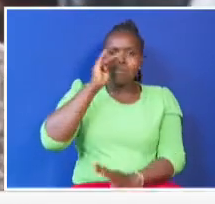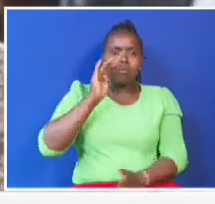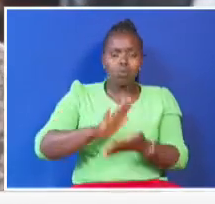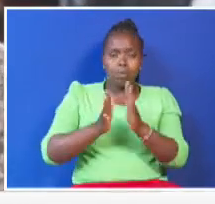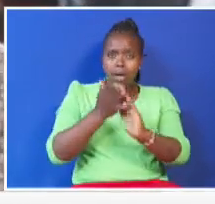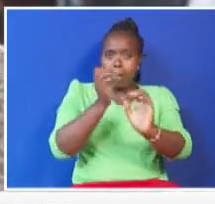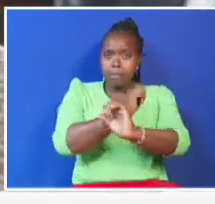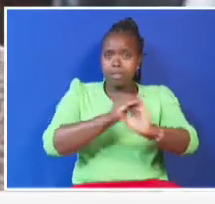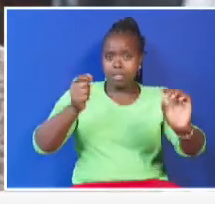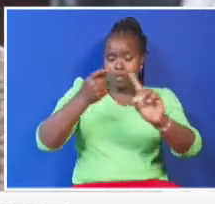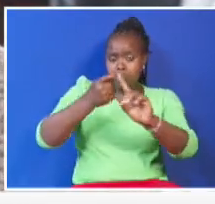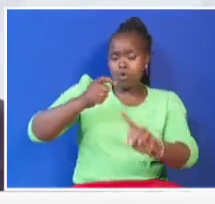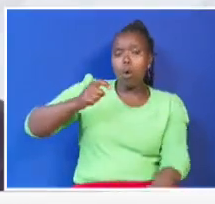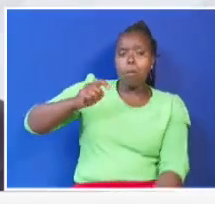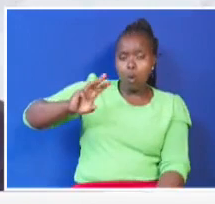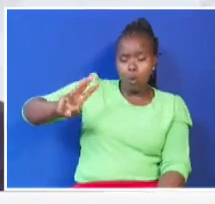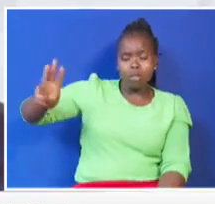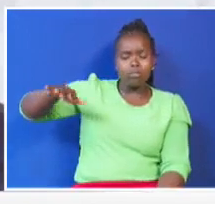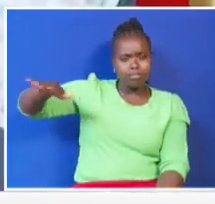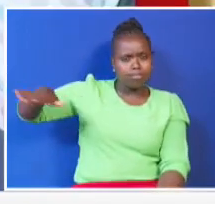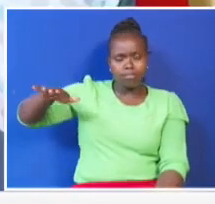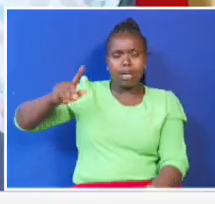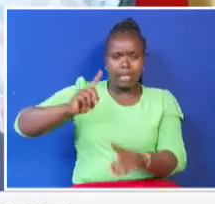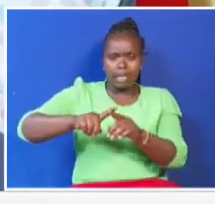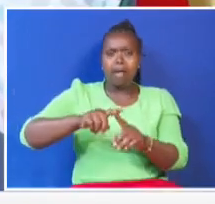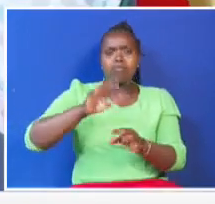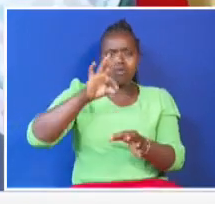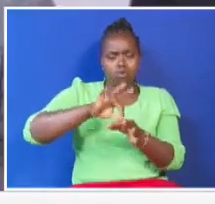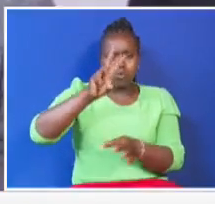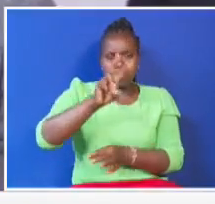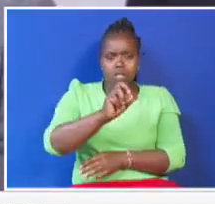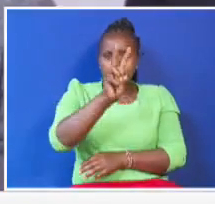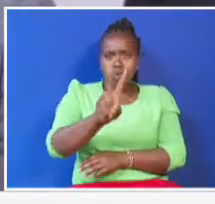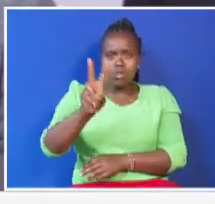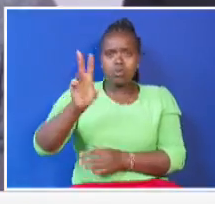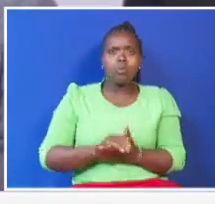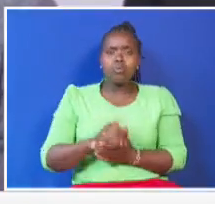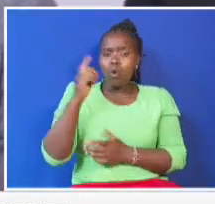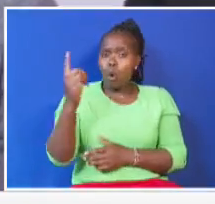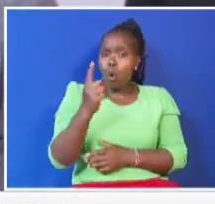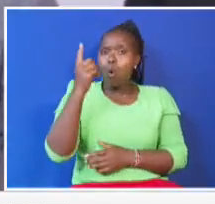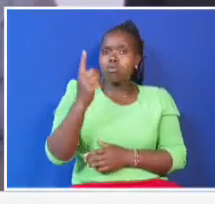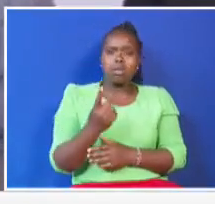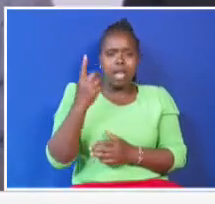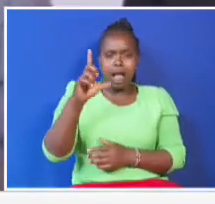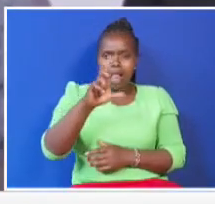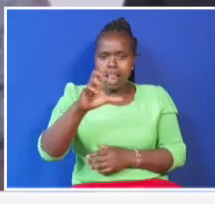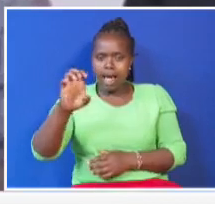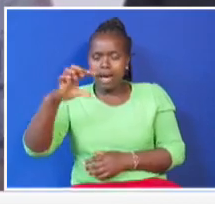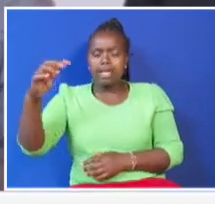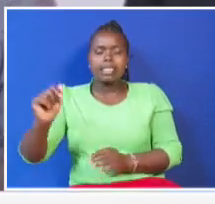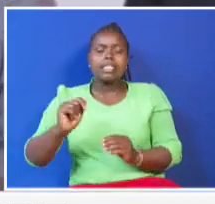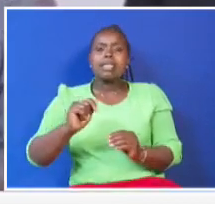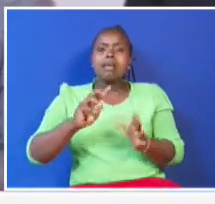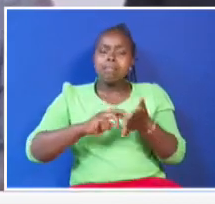bendera ya urais kwa jamii hiyo ifikie hapo uchaguzi mkuu mwaka 2022. The only legacy you can leave is to leave